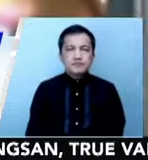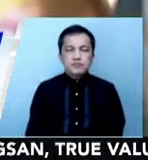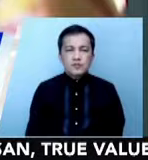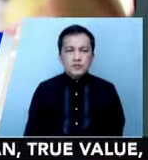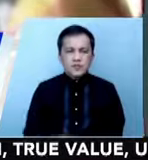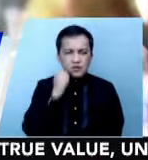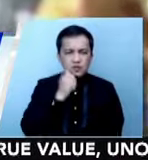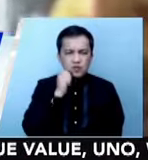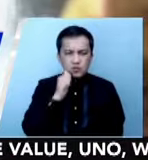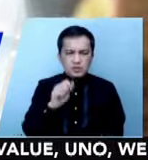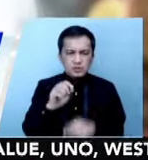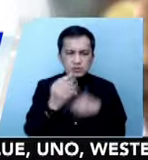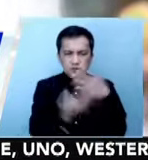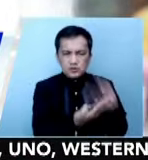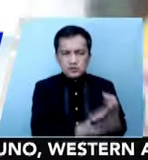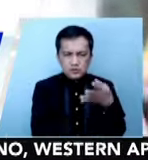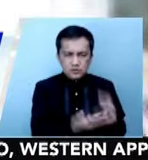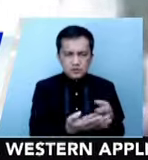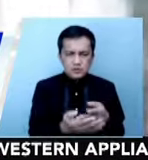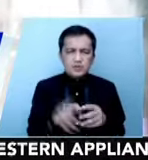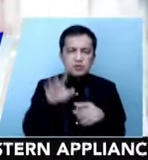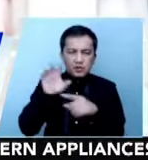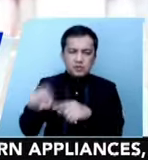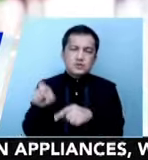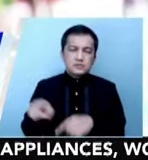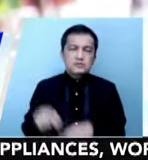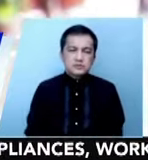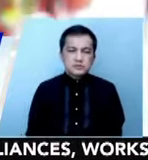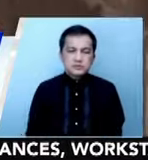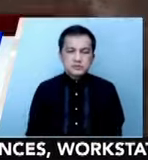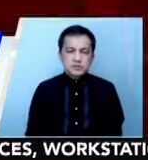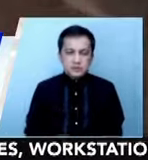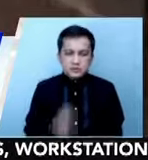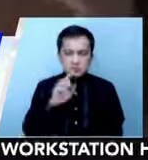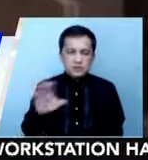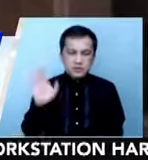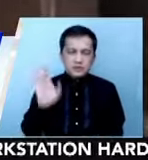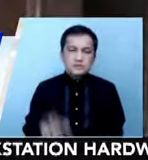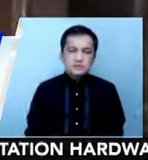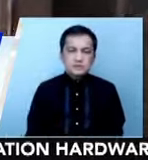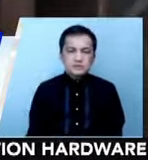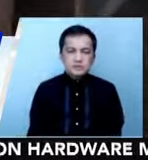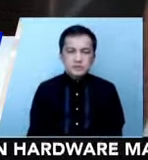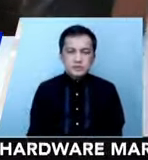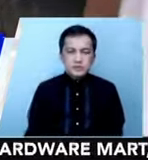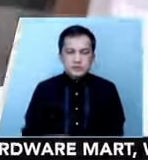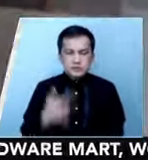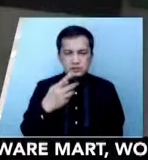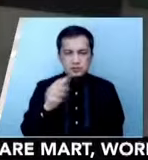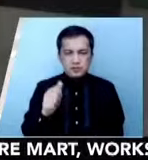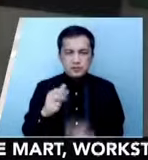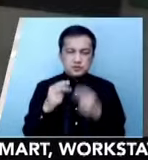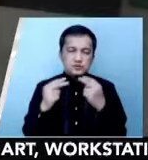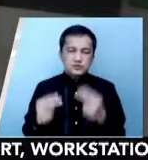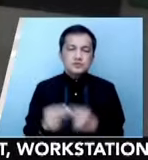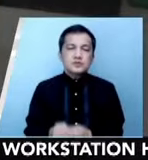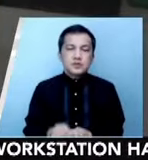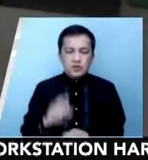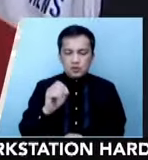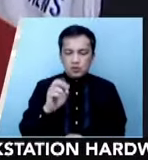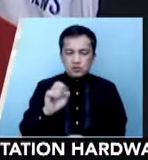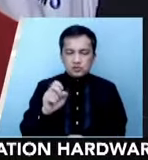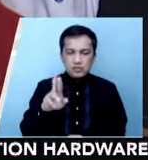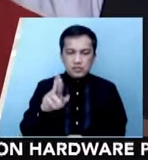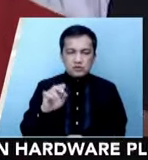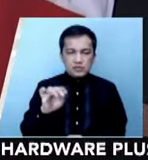nakakulong, makukuha namin yan. Yun lang pinapangako ko. Para sa GMA Integrated News, Oscar Oida